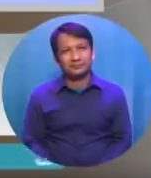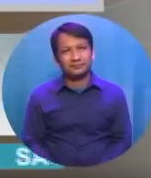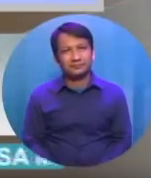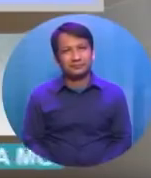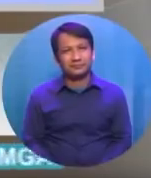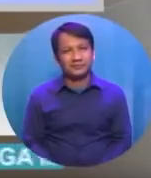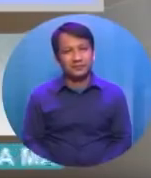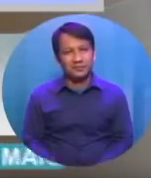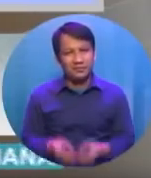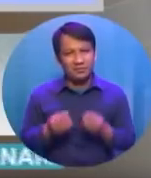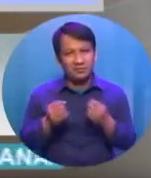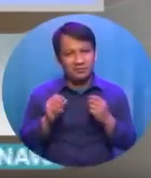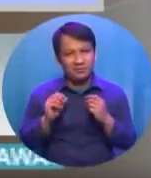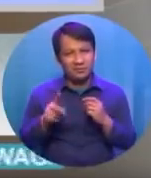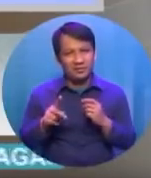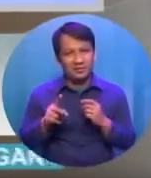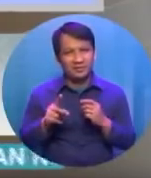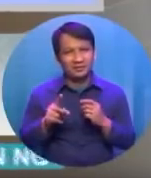Opya!